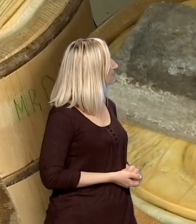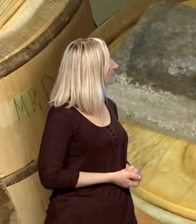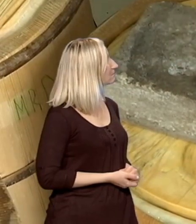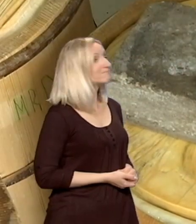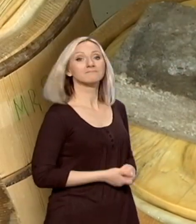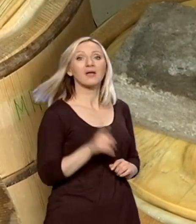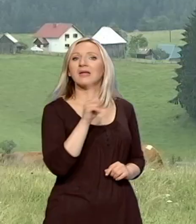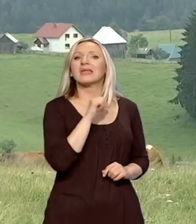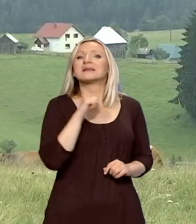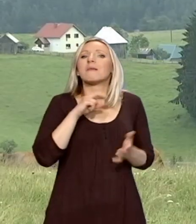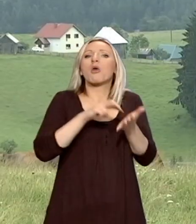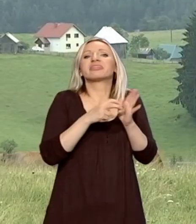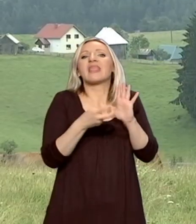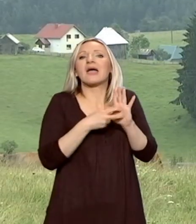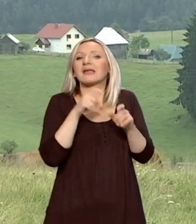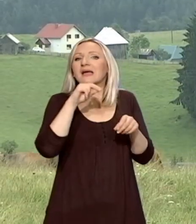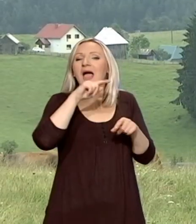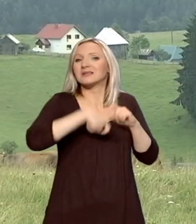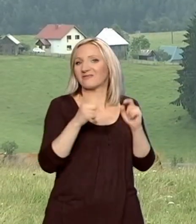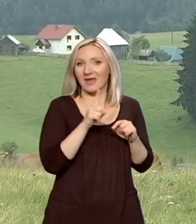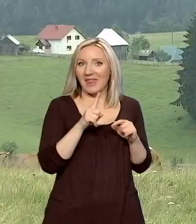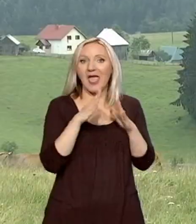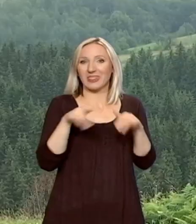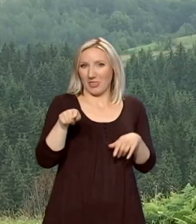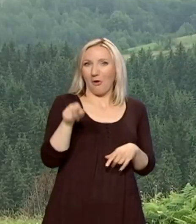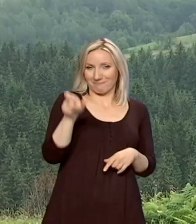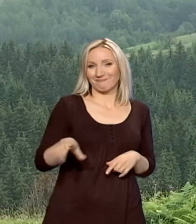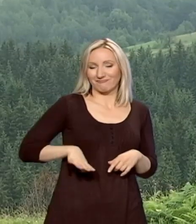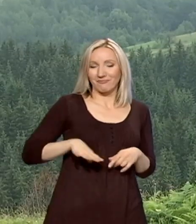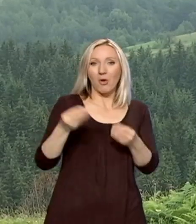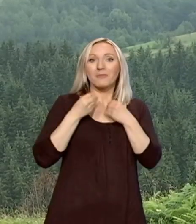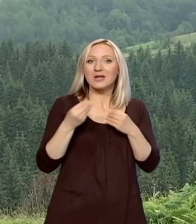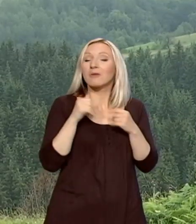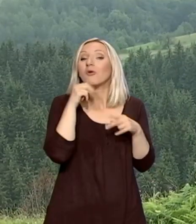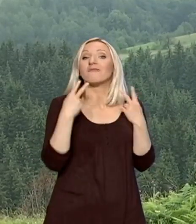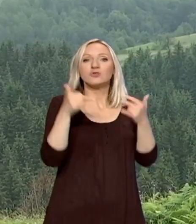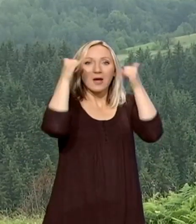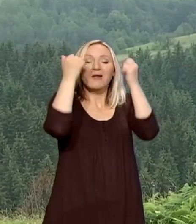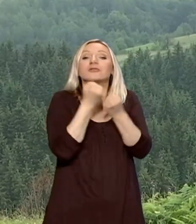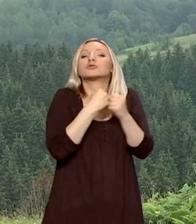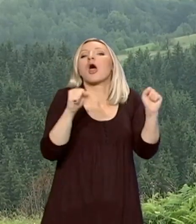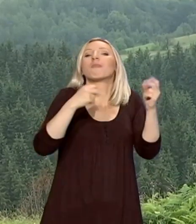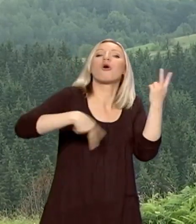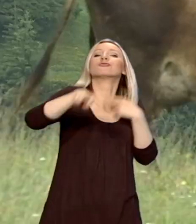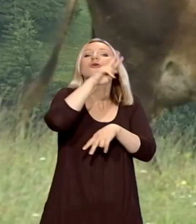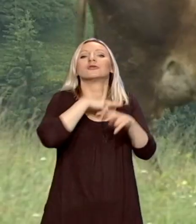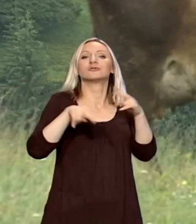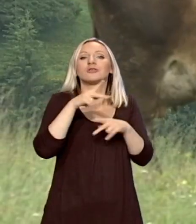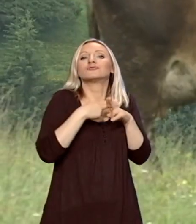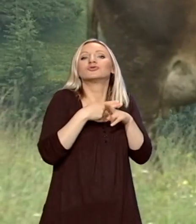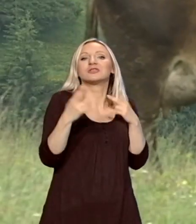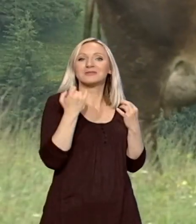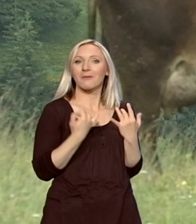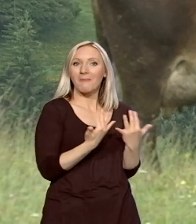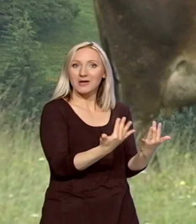Ali nije samo stvar u tehnici. Domaćica nam objašnjava da je veoma važno to što krave slobodno šetaju čistim pašnjacima i da trava koju